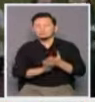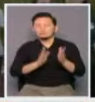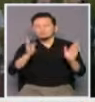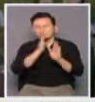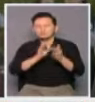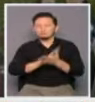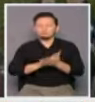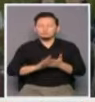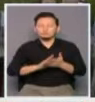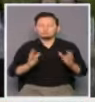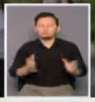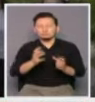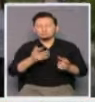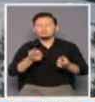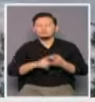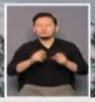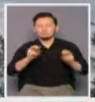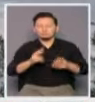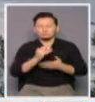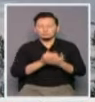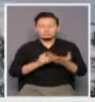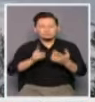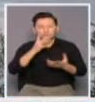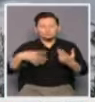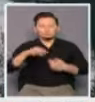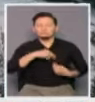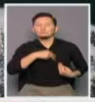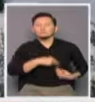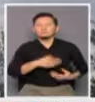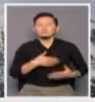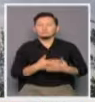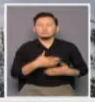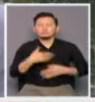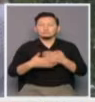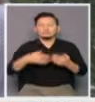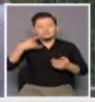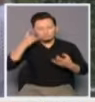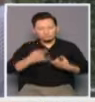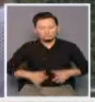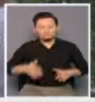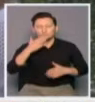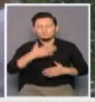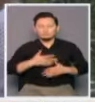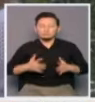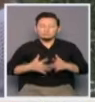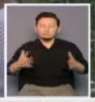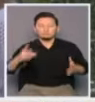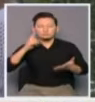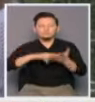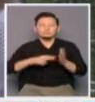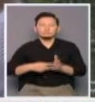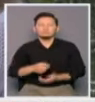мен экологияны сақтауға бағытталған бағдарлама жастардың еңбекке ынтасын арттырып, туған өлкесіне деген сүйіспеншілігін оятуды